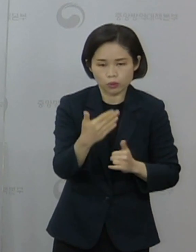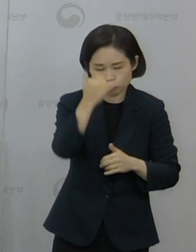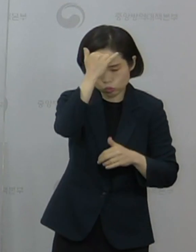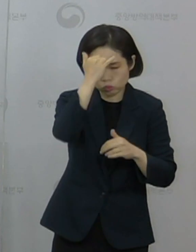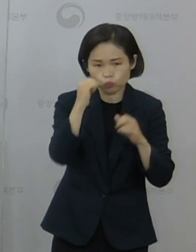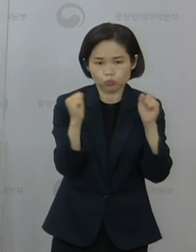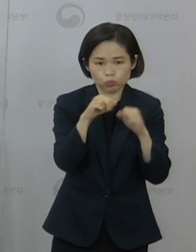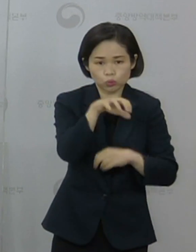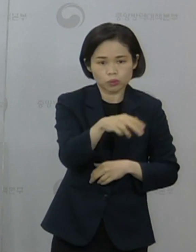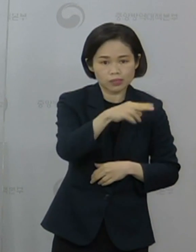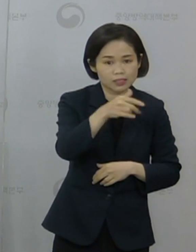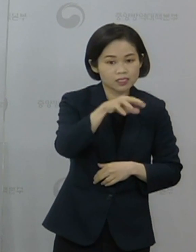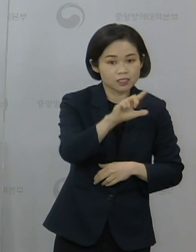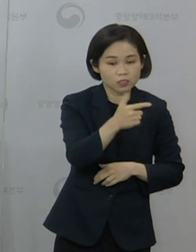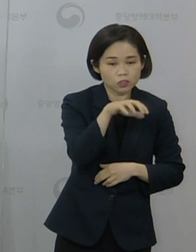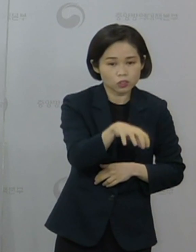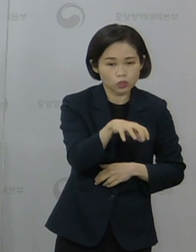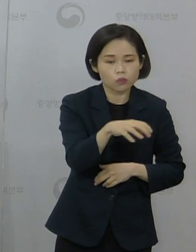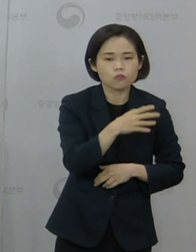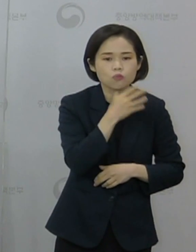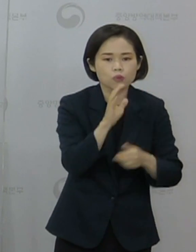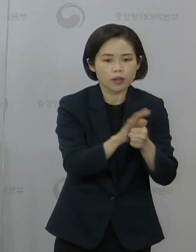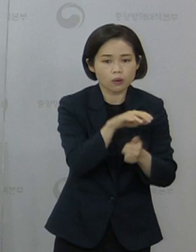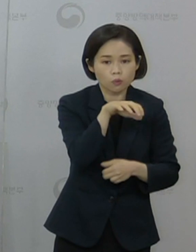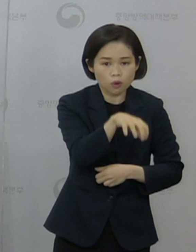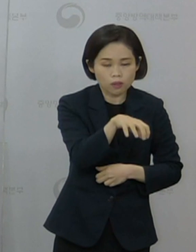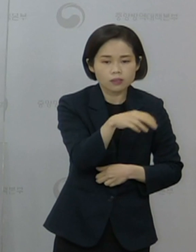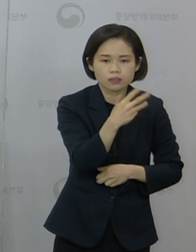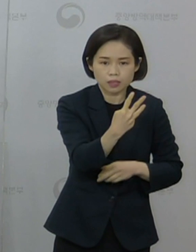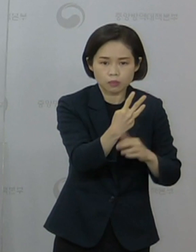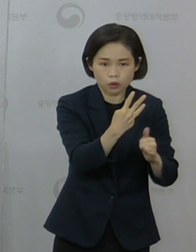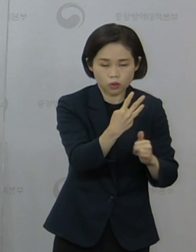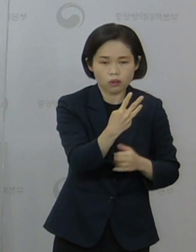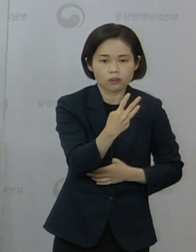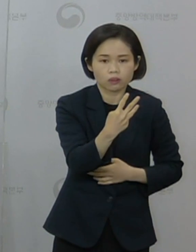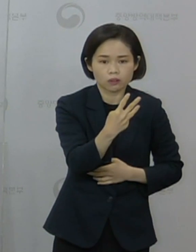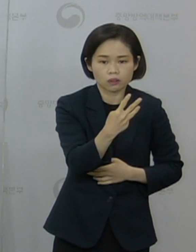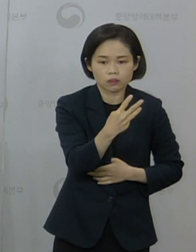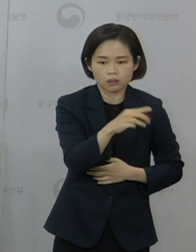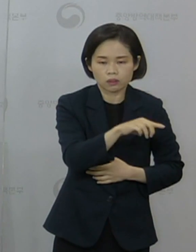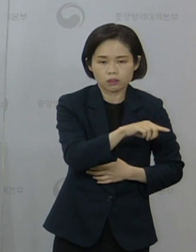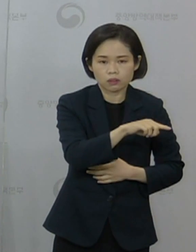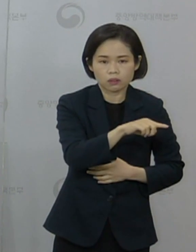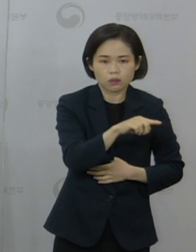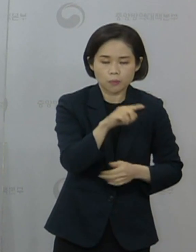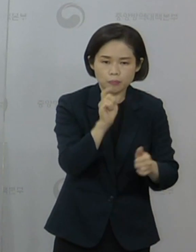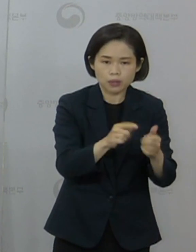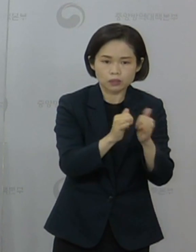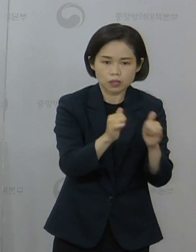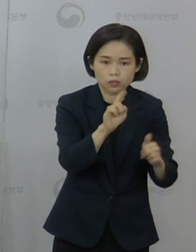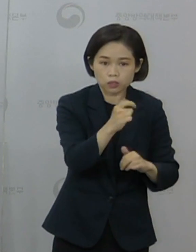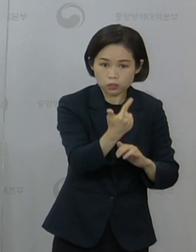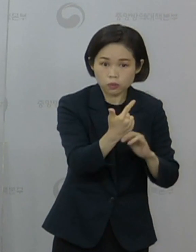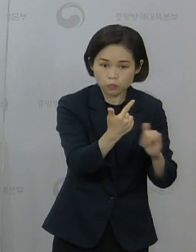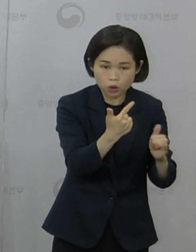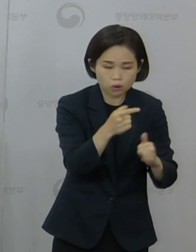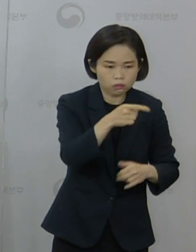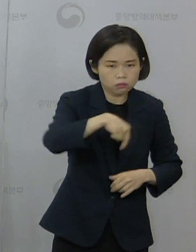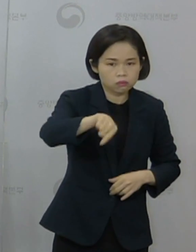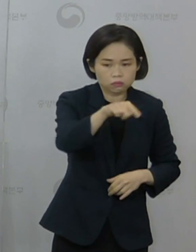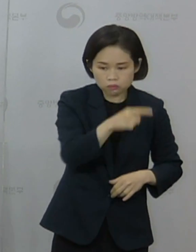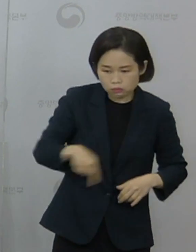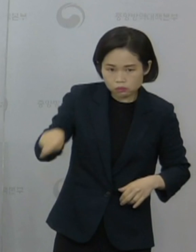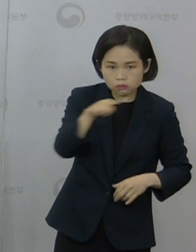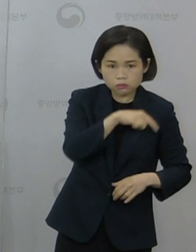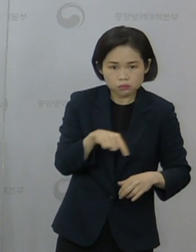에서는 진천에 본 정 요양원 관련해서 3명 확진 될까 16명이 역학적인 연관성이 확인이